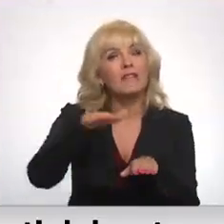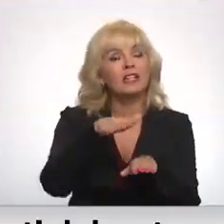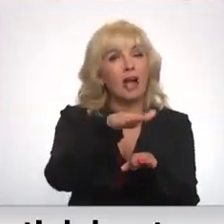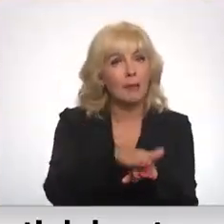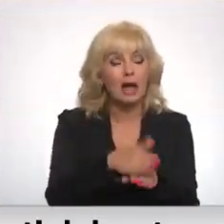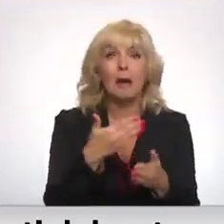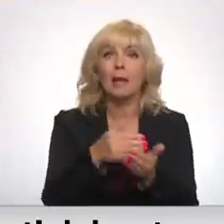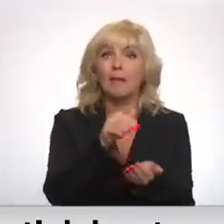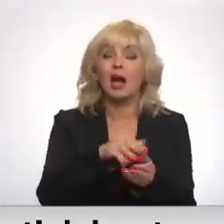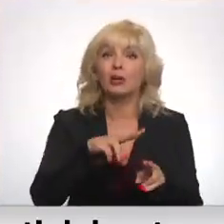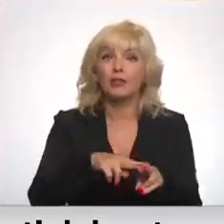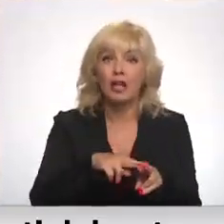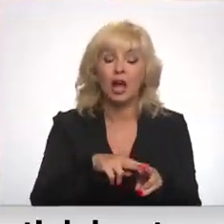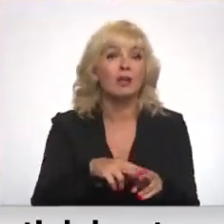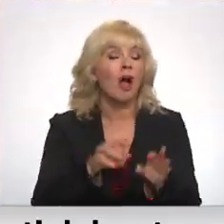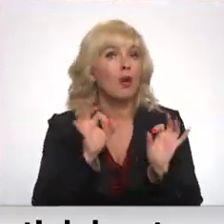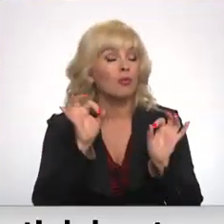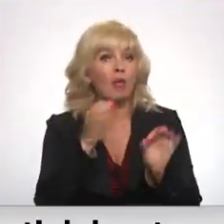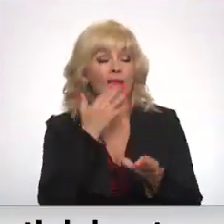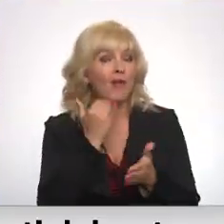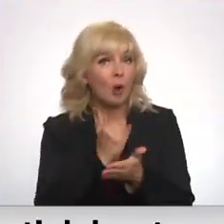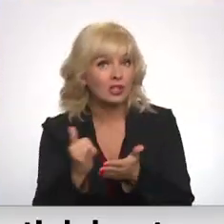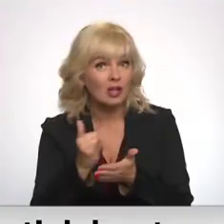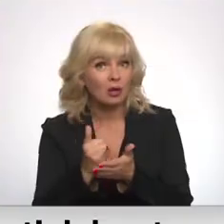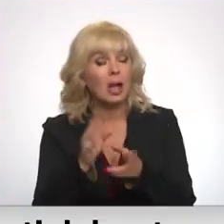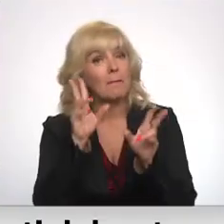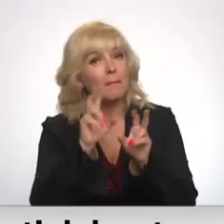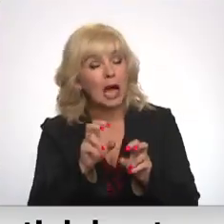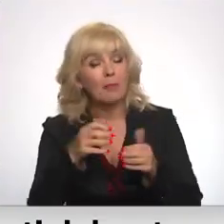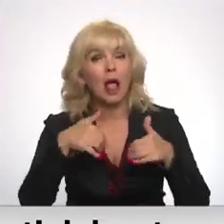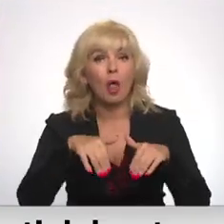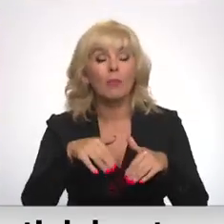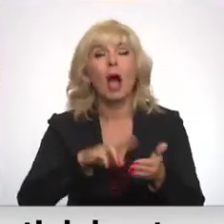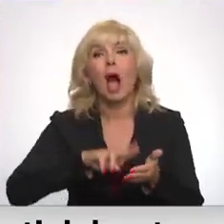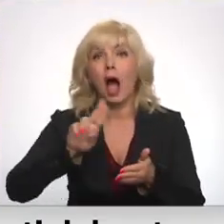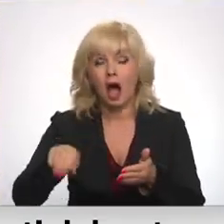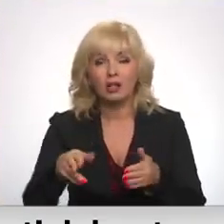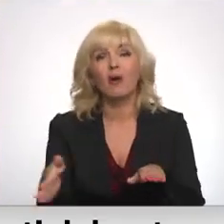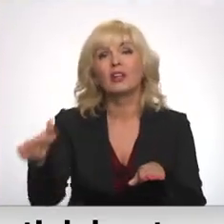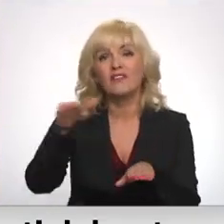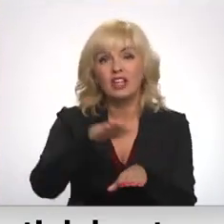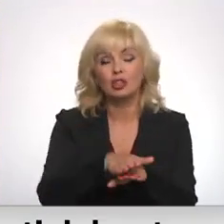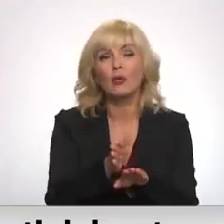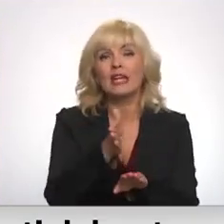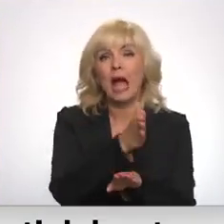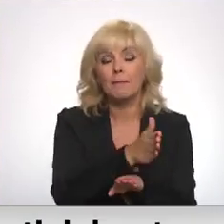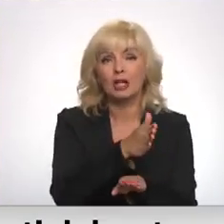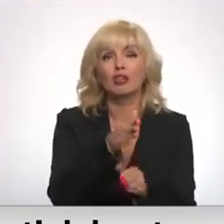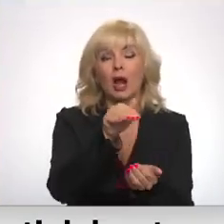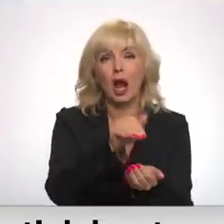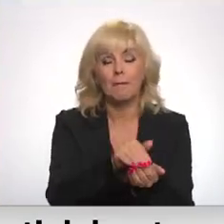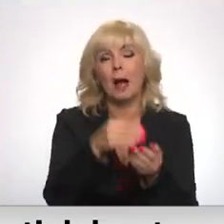ja kapa vieta kādu laiku nav sakopta, tad pēc apsakošanas tiek lemts par atļauju apbedīt virsū iepriekšējam kapam